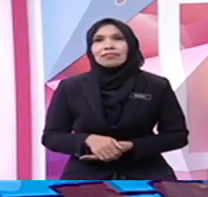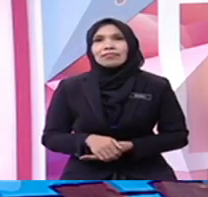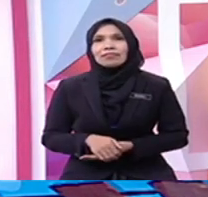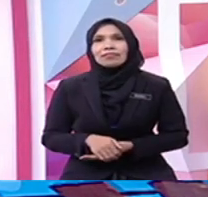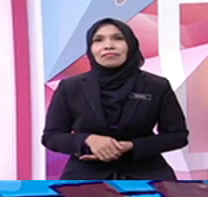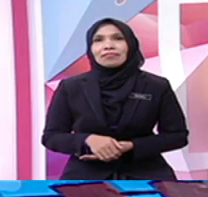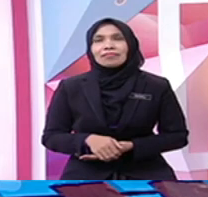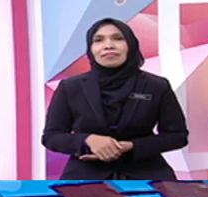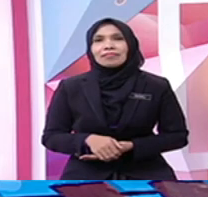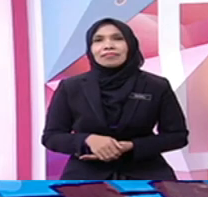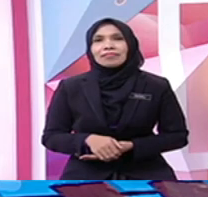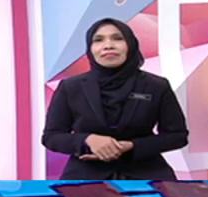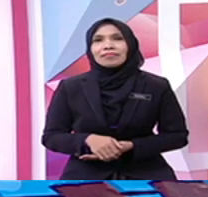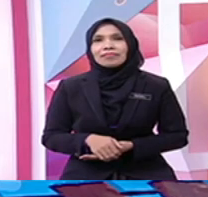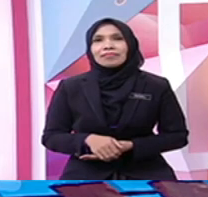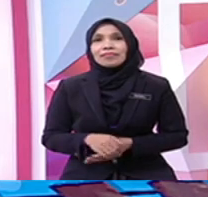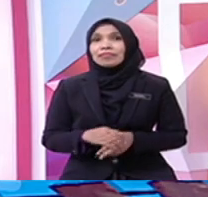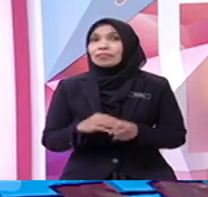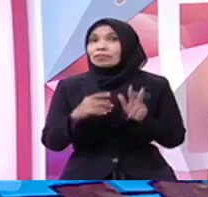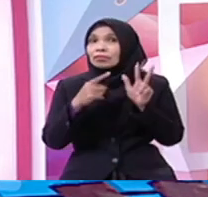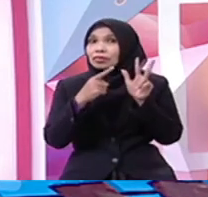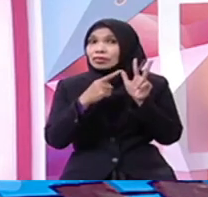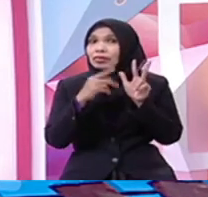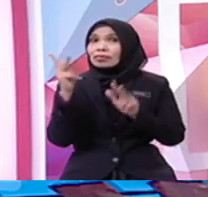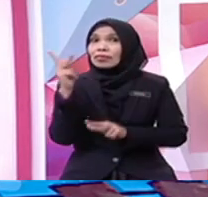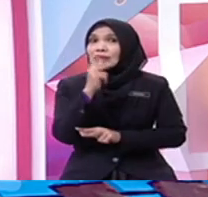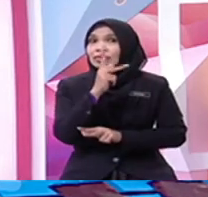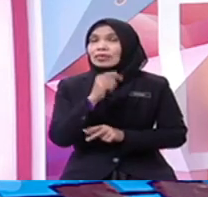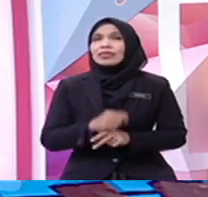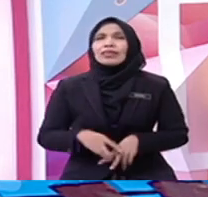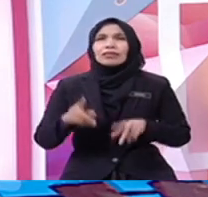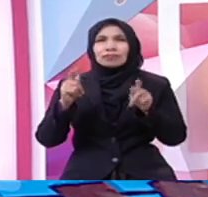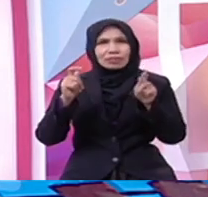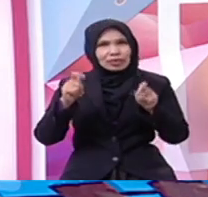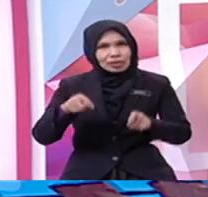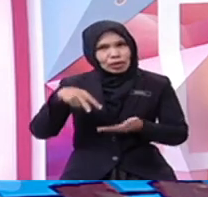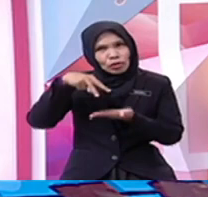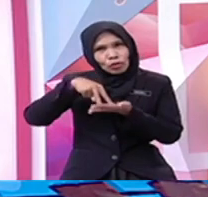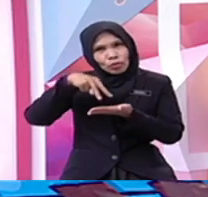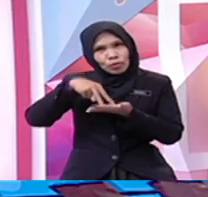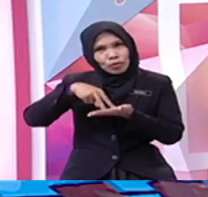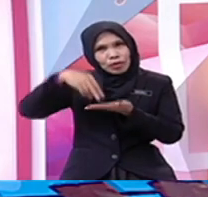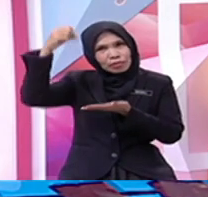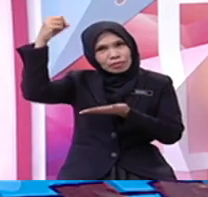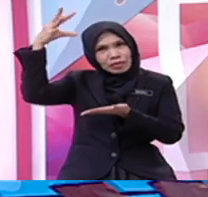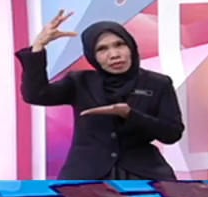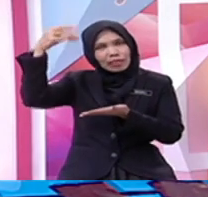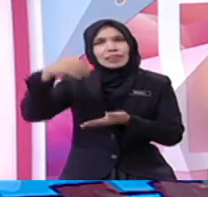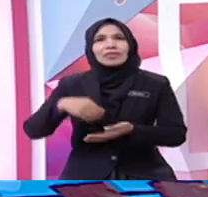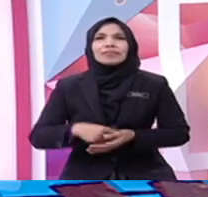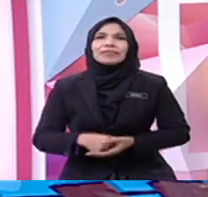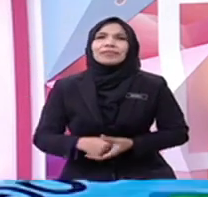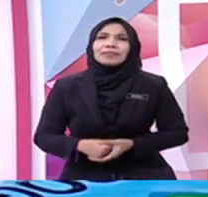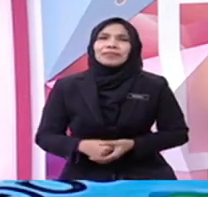acid Ais tajam tiga kali gede buat lompat bintang-bintang ini untuk senaman kardiotonika jubah